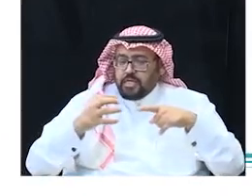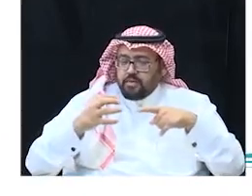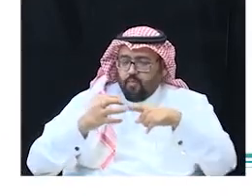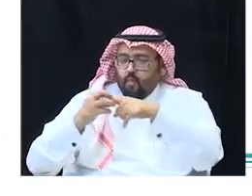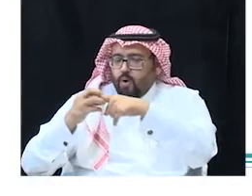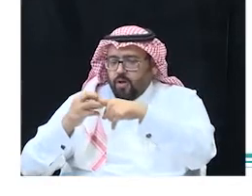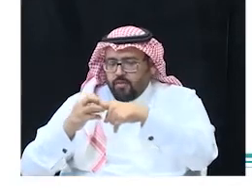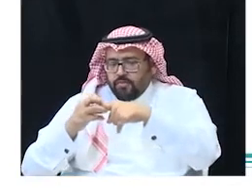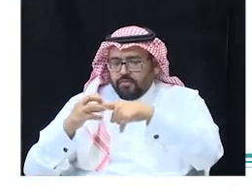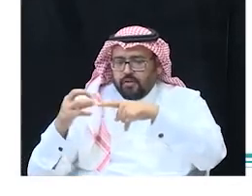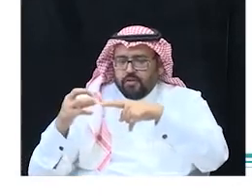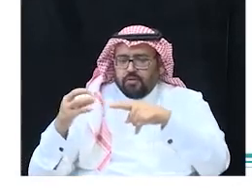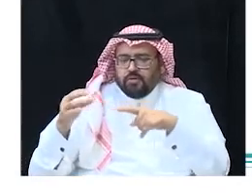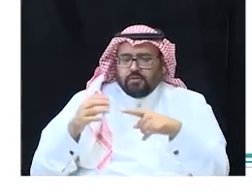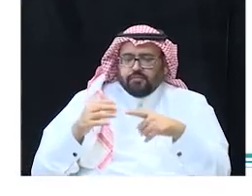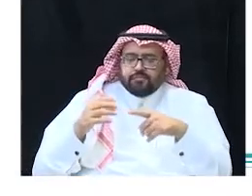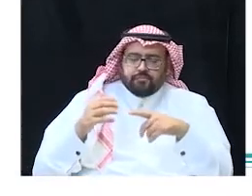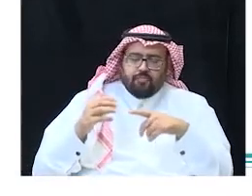خلاص؟